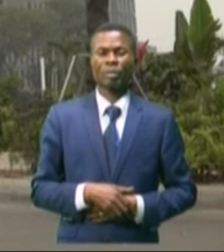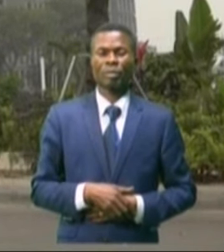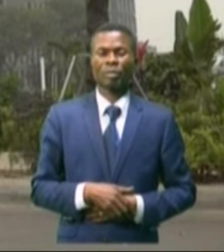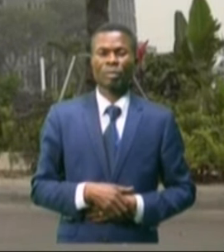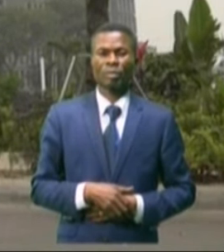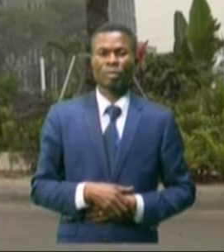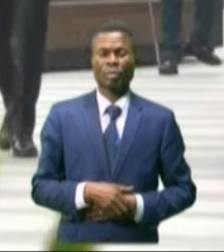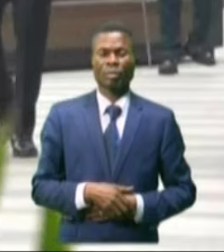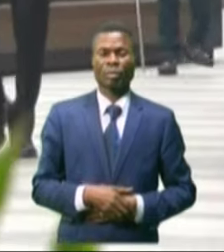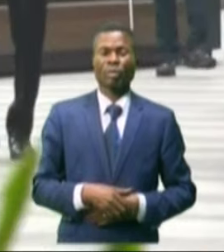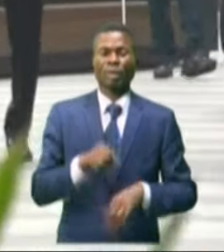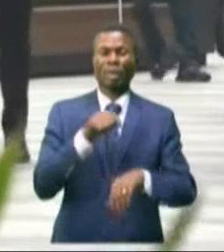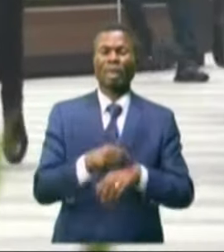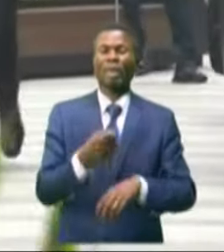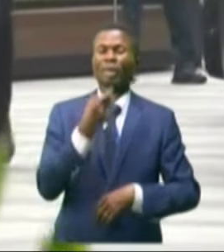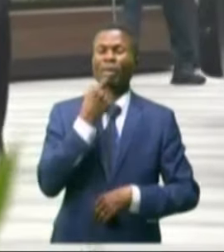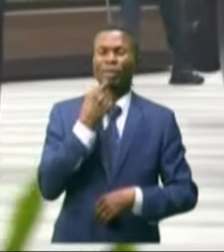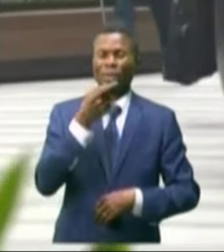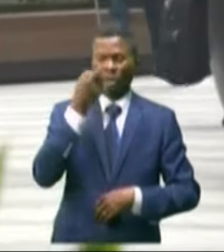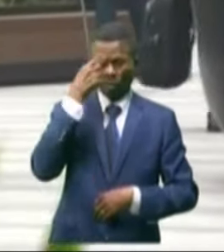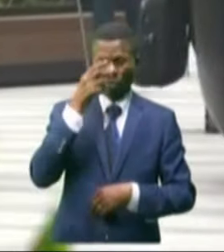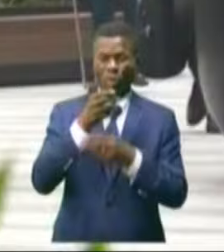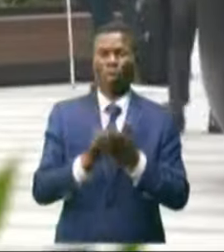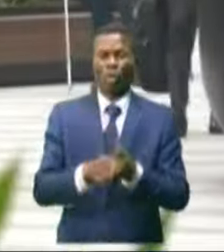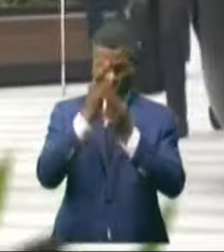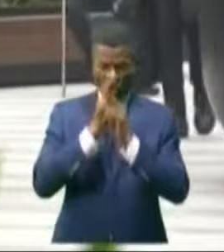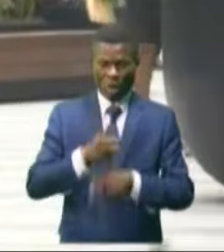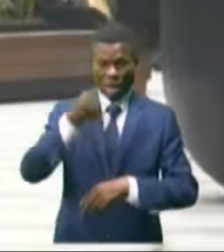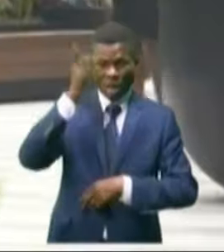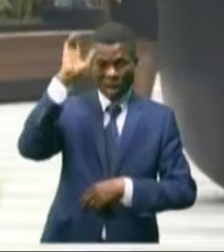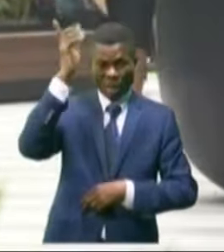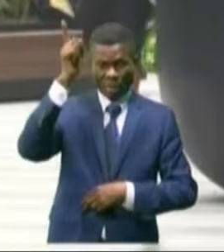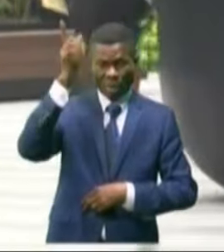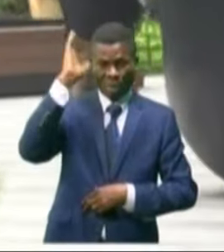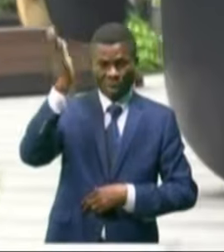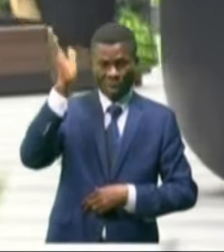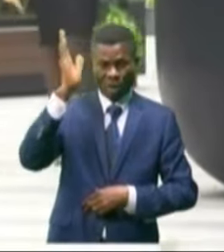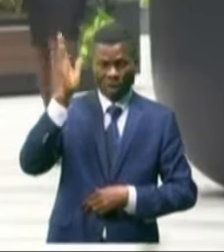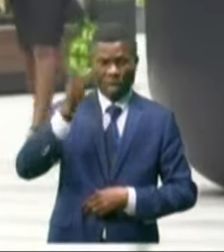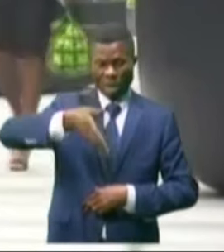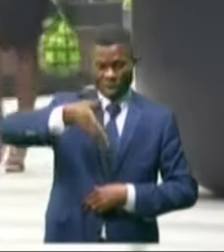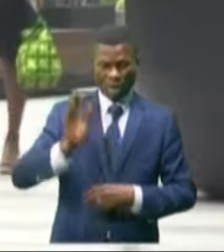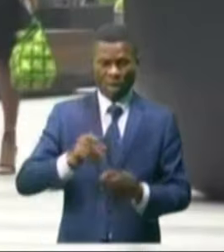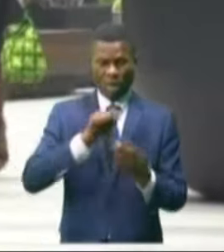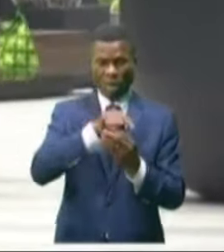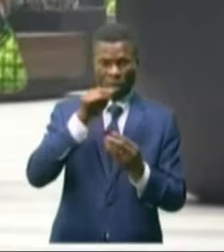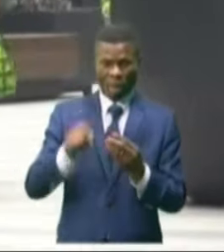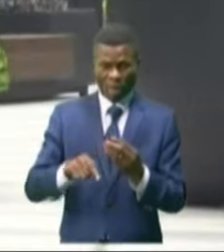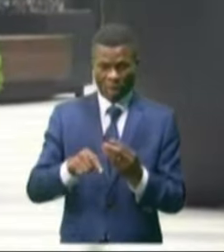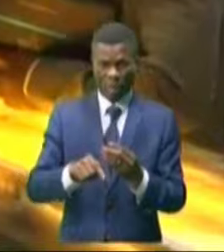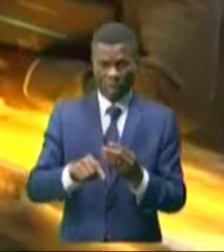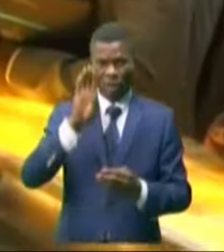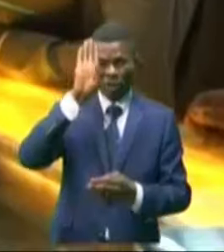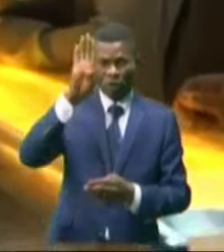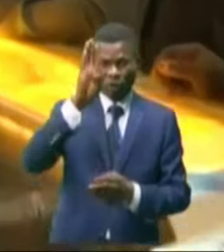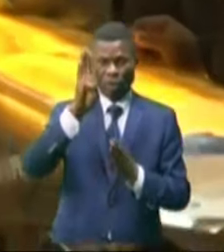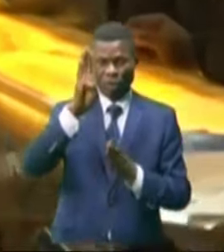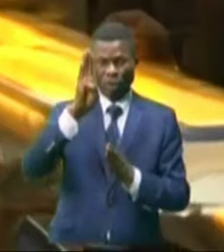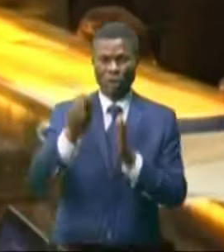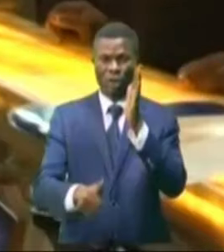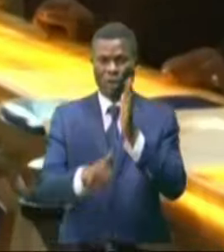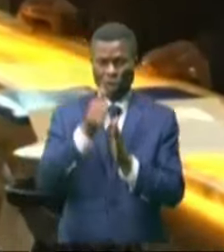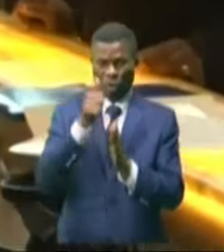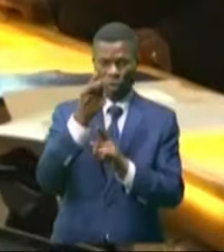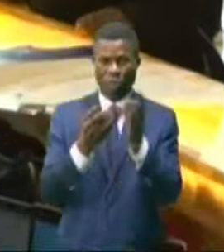événement historique pour l'ONEC, le tout premier congrès des experts comptables ouvert ce jeudi 11 juillet 2024